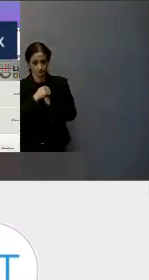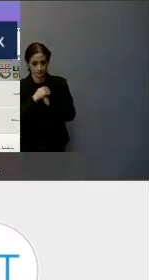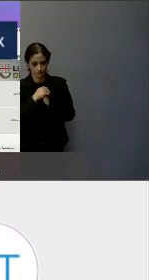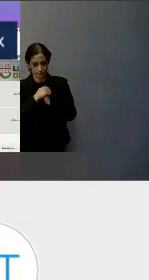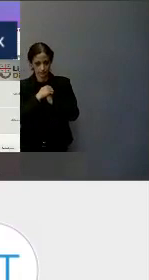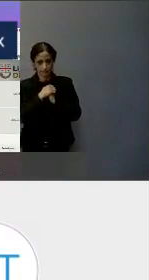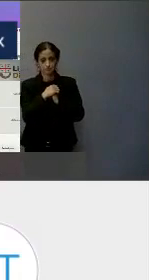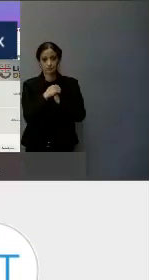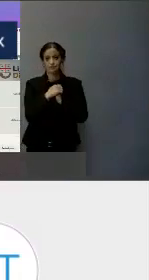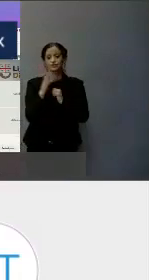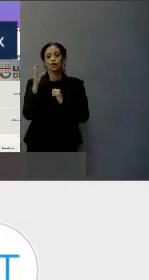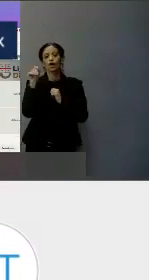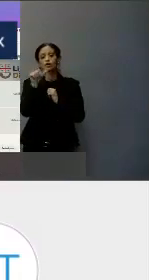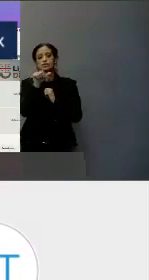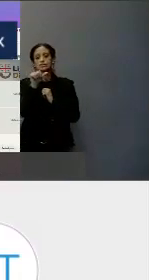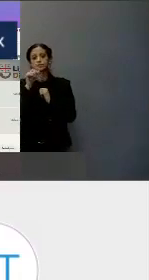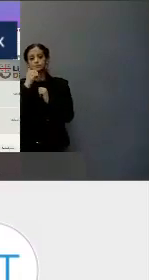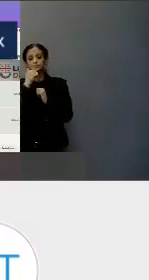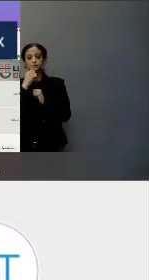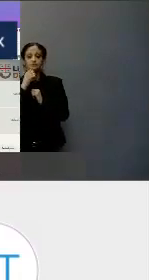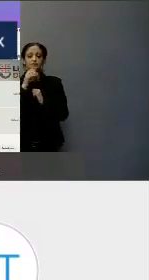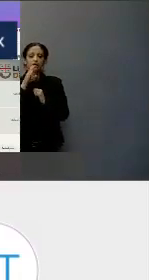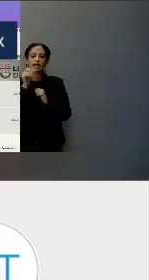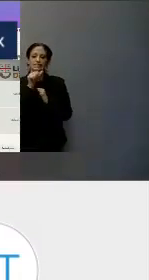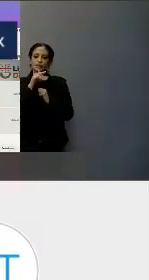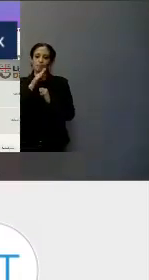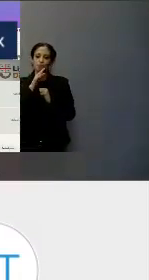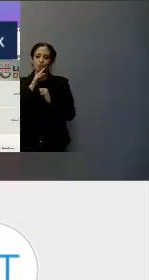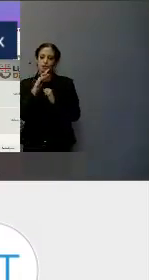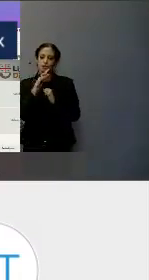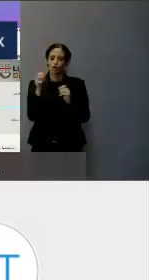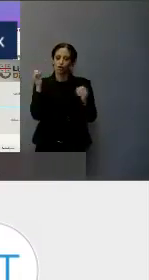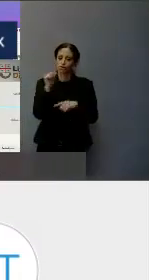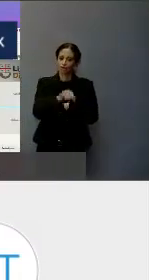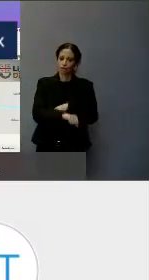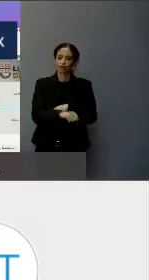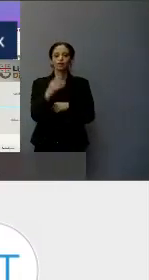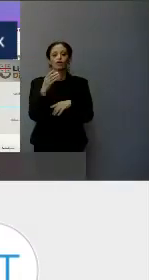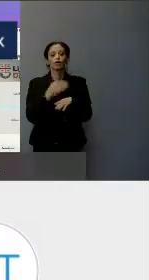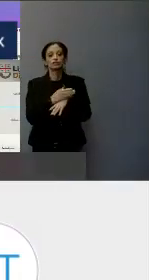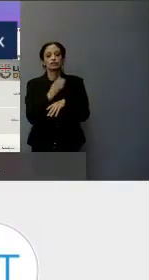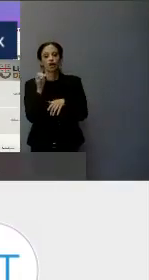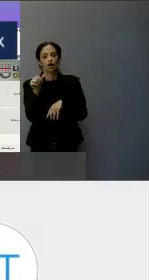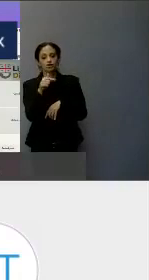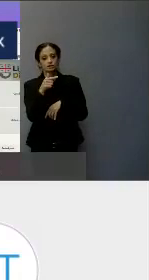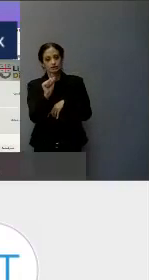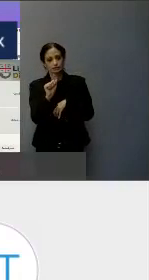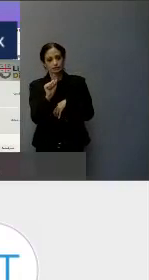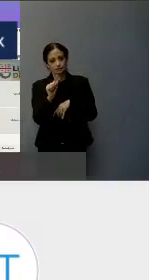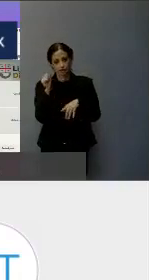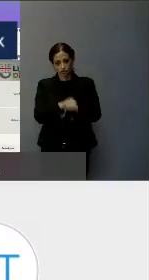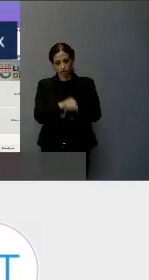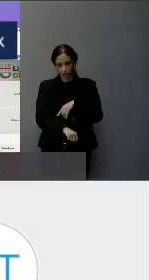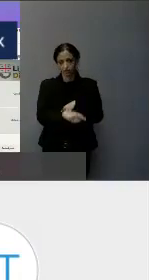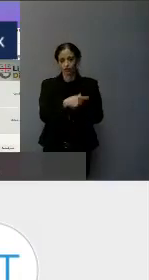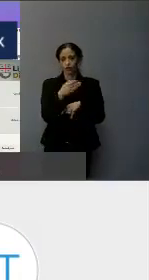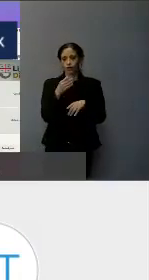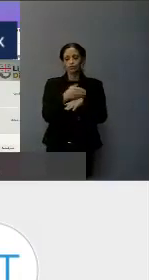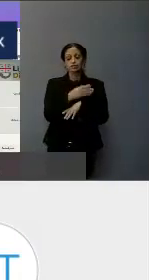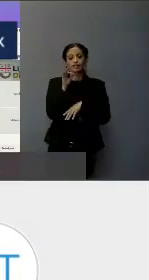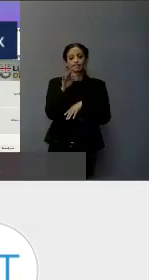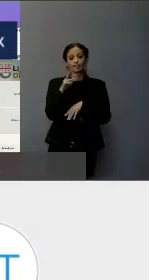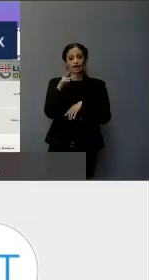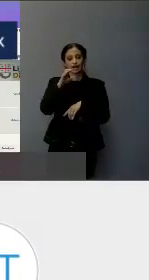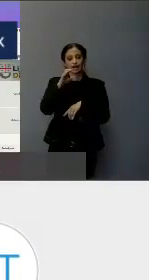consigliere costa che cassiba scusate consiglieri rario consigliere costa contrario consigliere ferrero